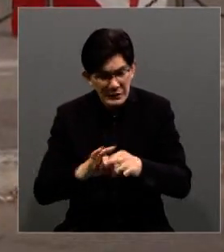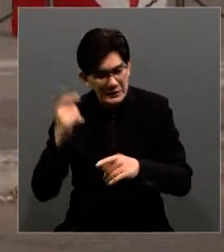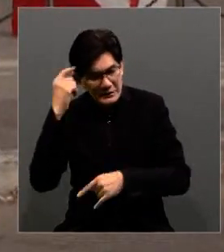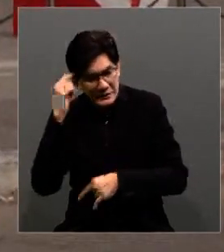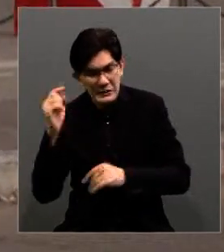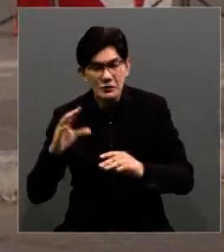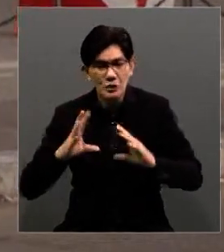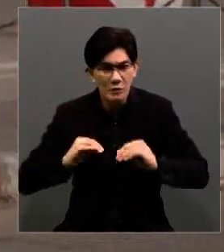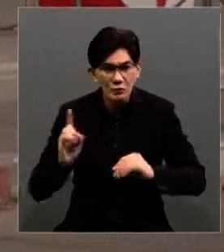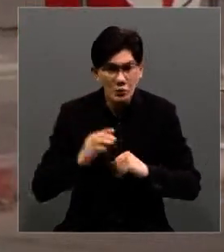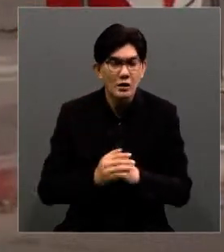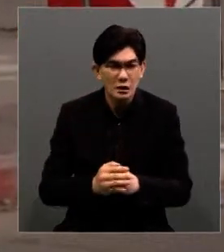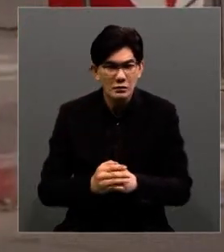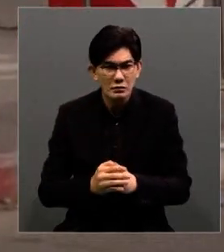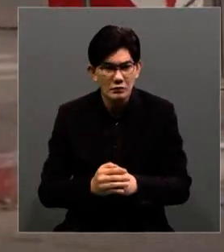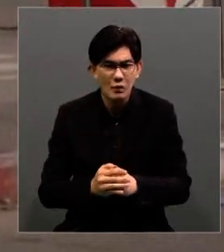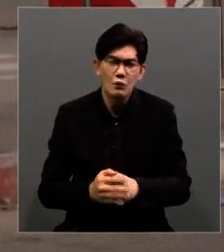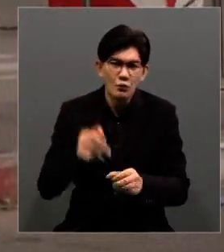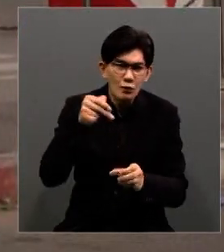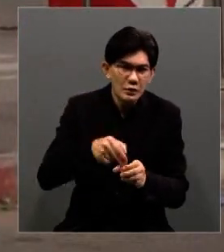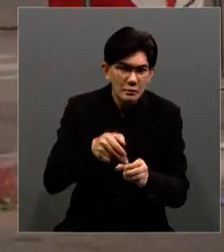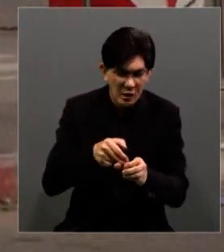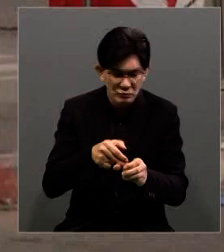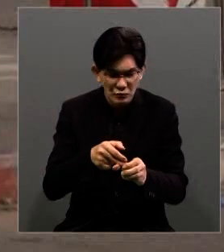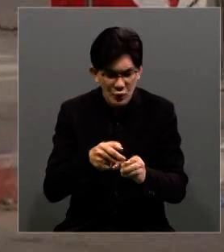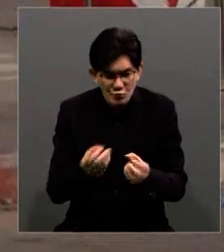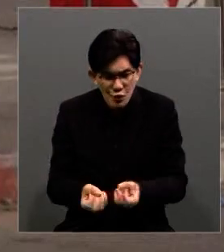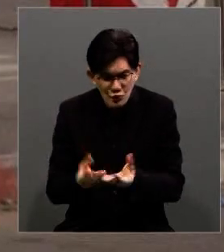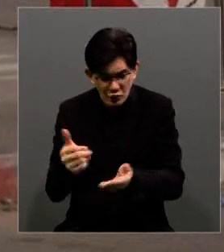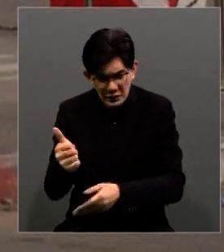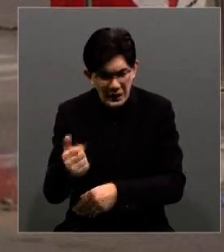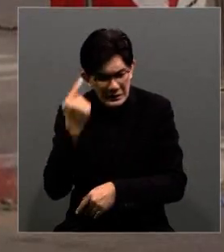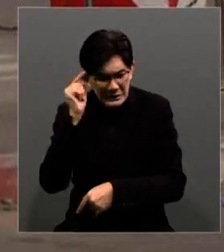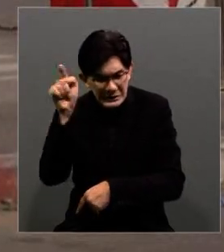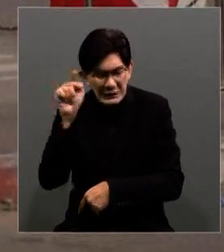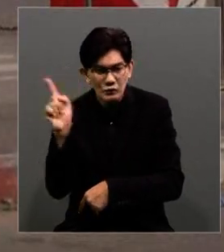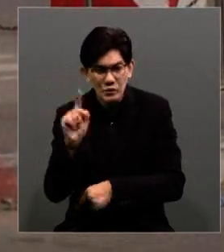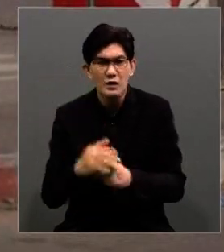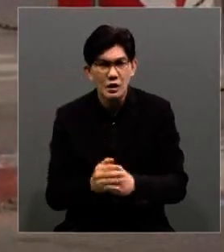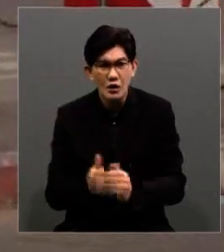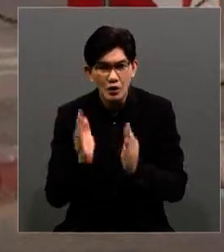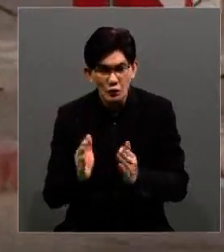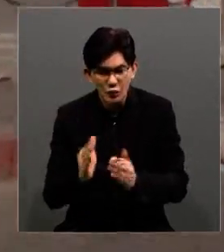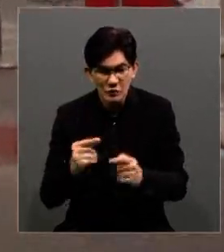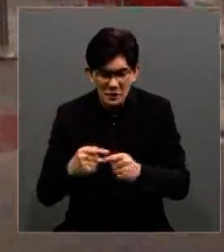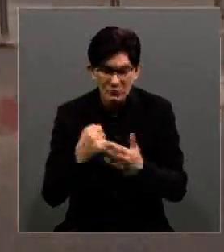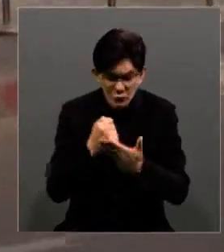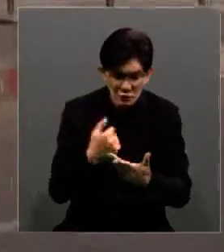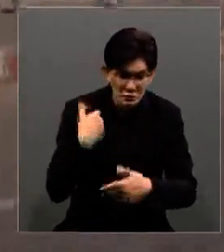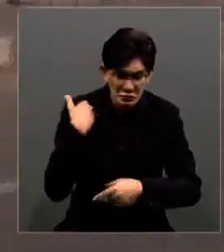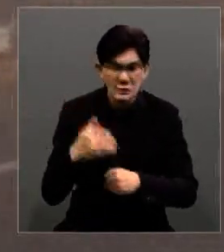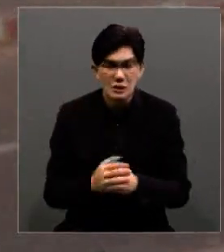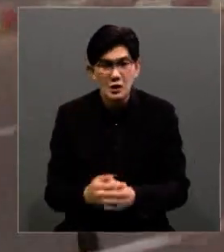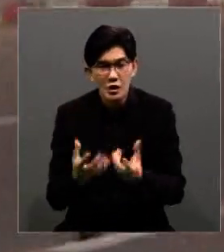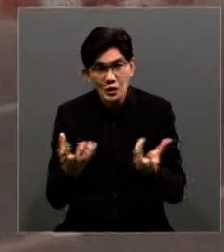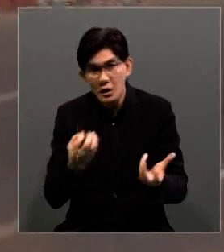ยินยอมเถอะให้มีการขนส่งเชื้อเพลิงเข้าไปข้างในฉนวนกาซ่าได้ขอให้นึกถึงเหตุผลทางด้านมนุษยธรรมส่วนการช่วยเหลือทาง